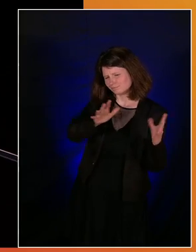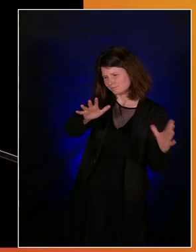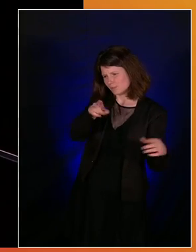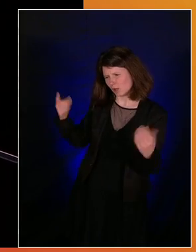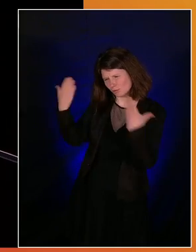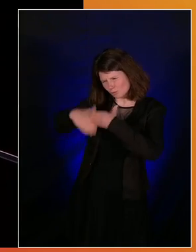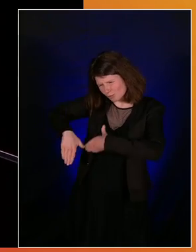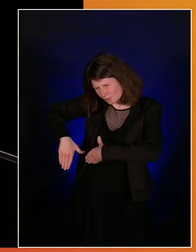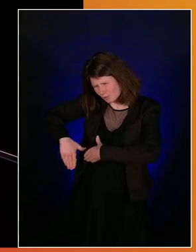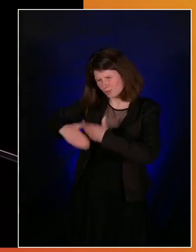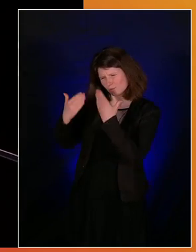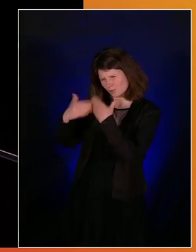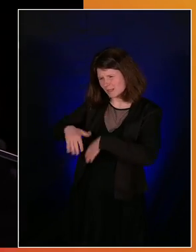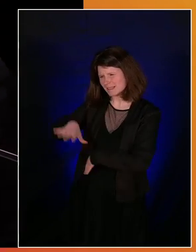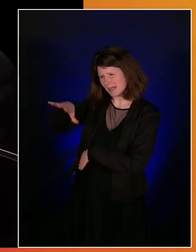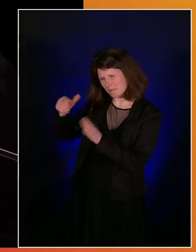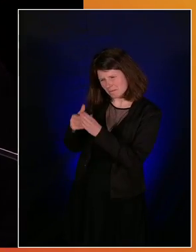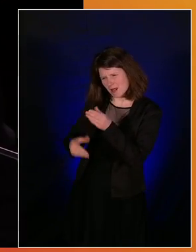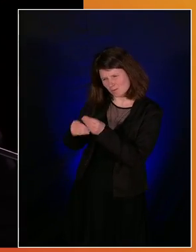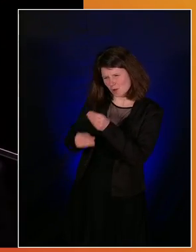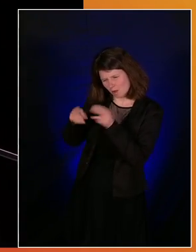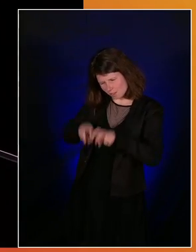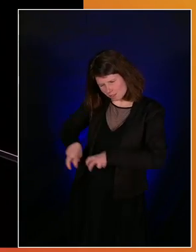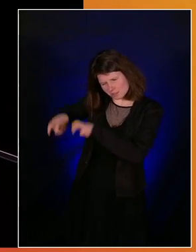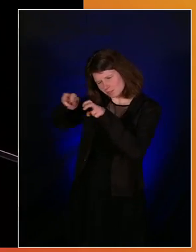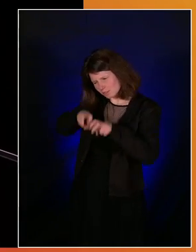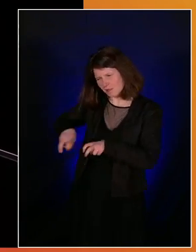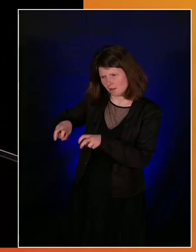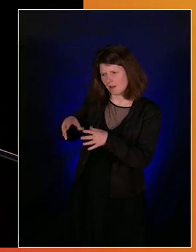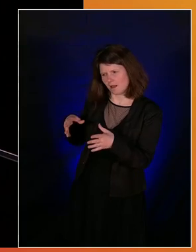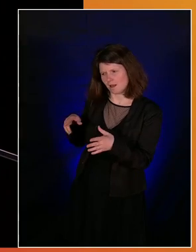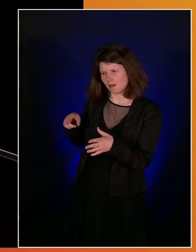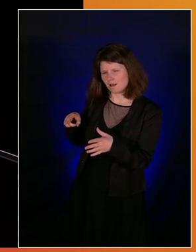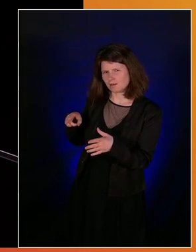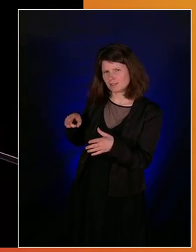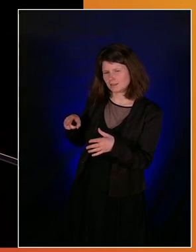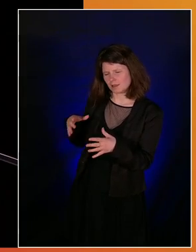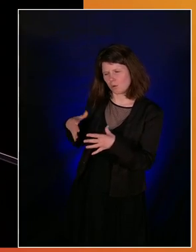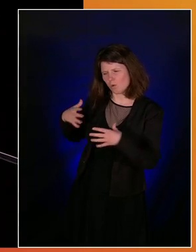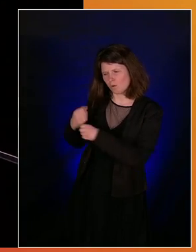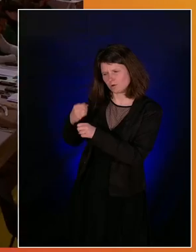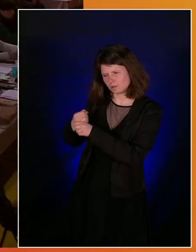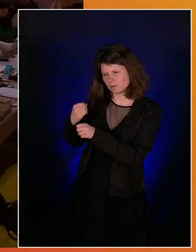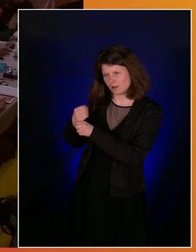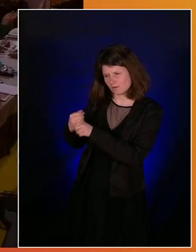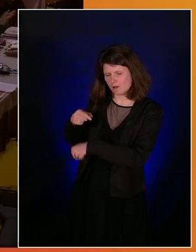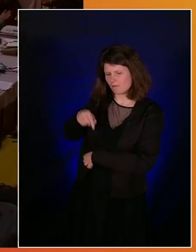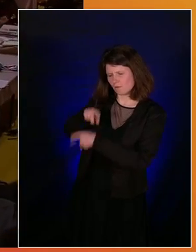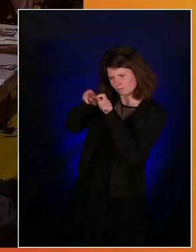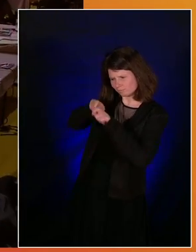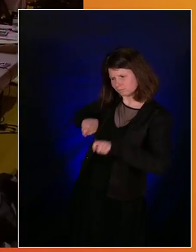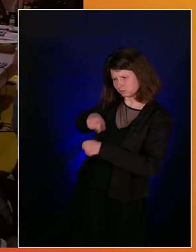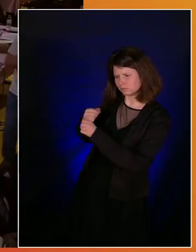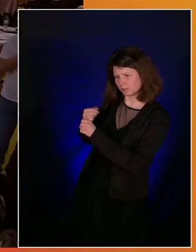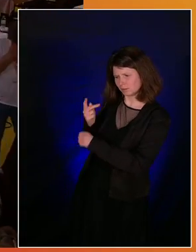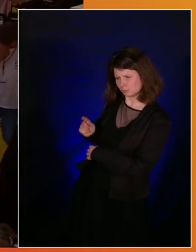nuit plus de 5000 amendements mes camarades à traité je vous promets c'est vraiment un gros travail de respecter tout ce travail